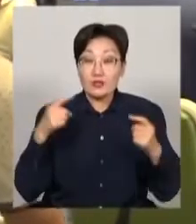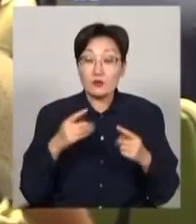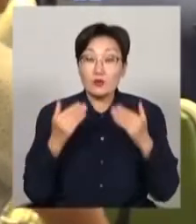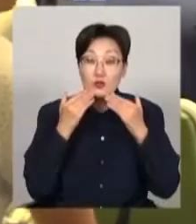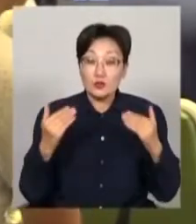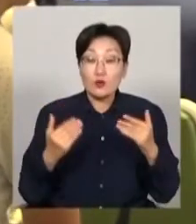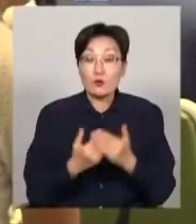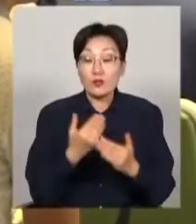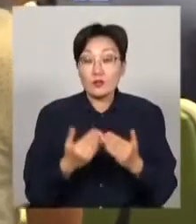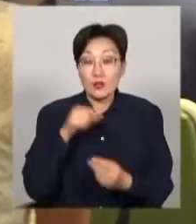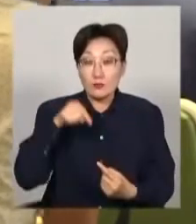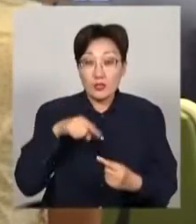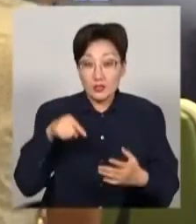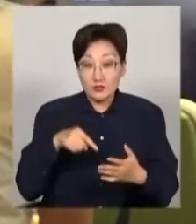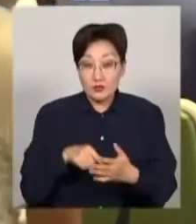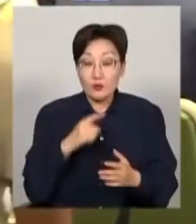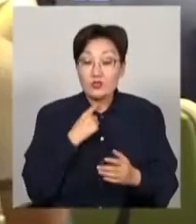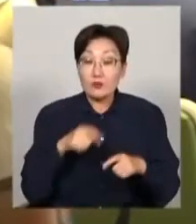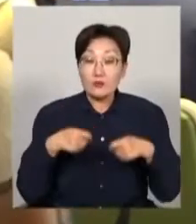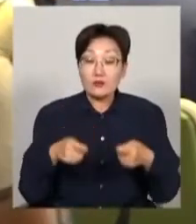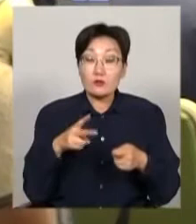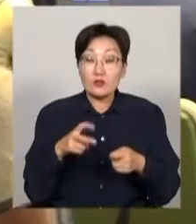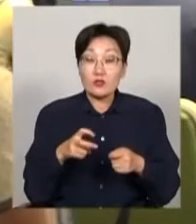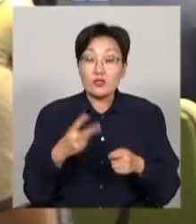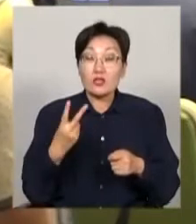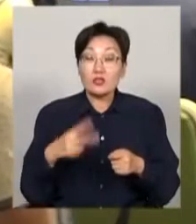соңғы ақпаратқа сәйкес, қалада қазір дауыс беруге